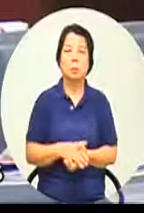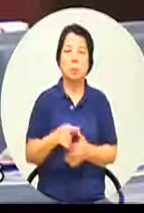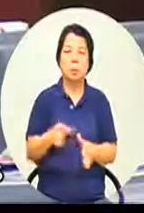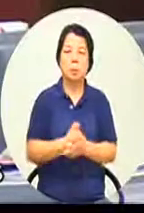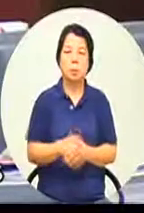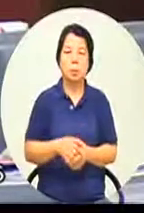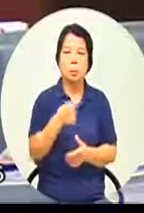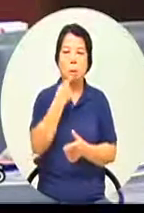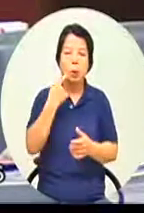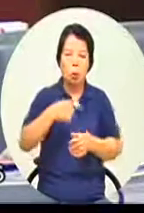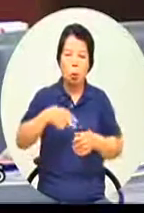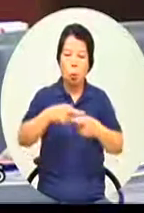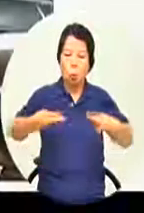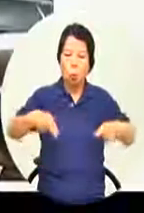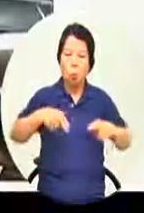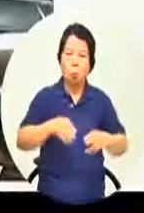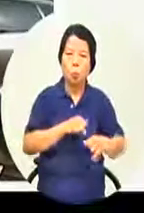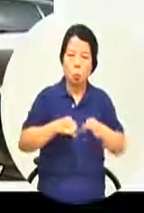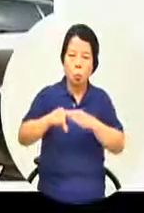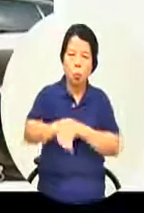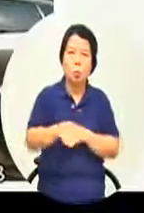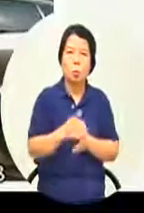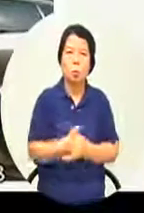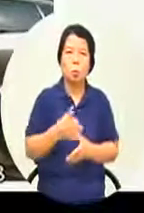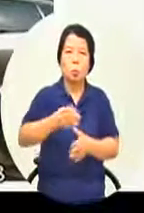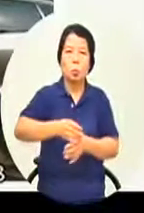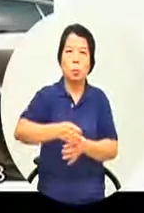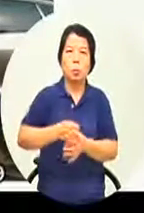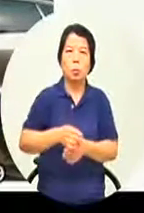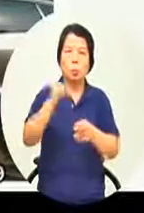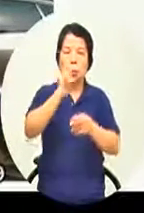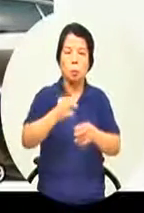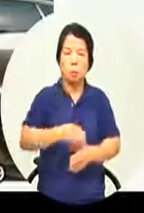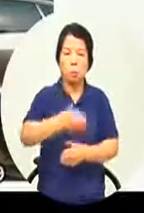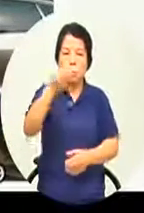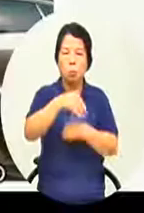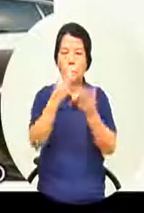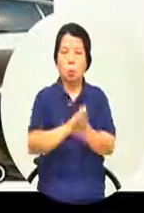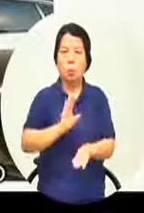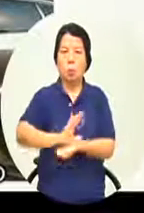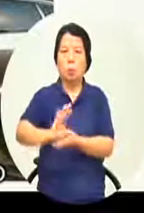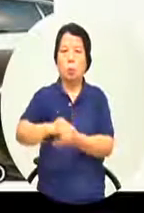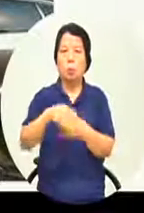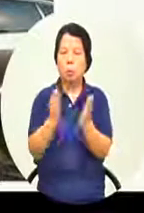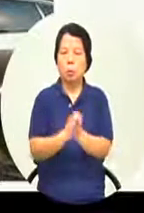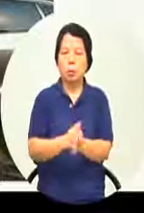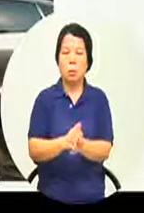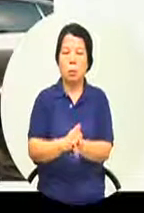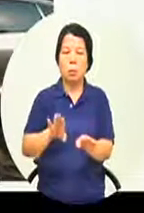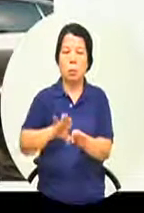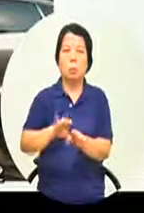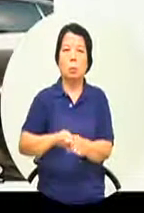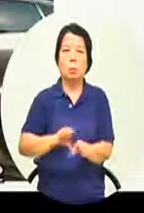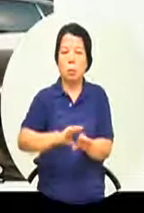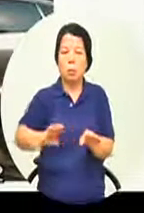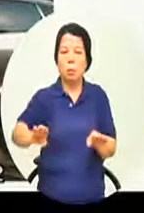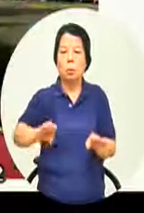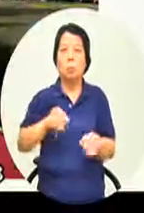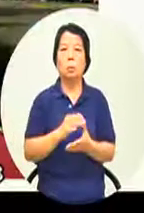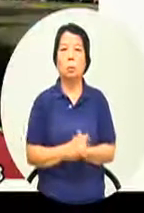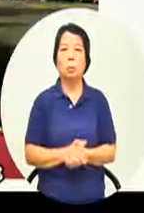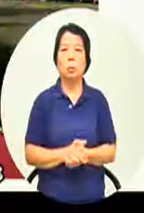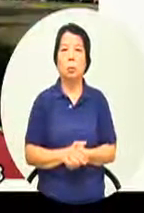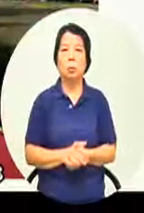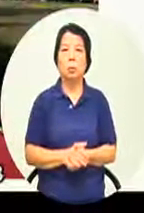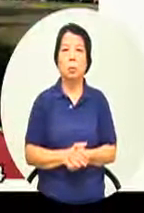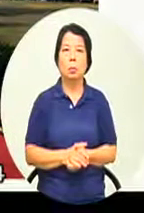进去这个区块，就是电报条接的。那现在车子全部都是直向停啦，能停地雷啊。